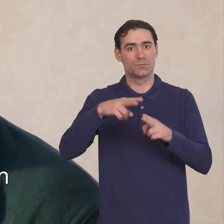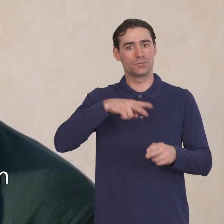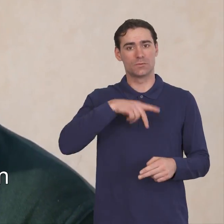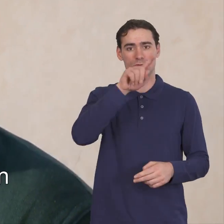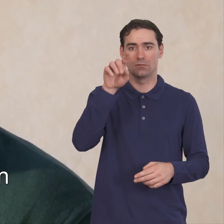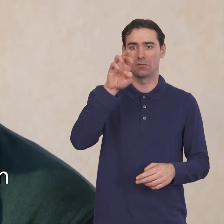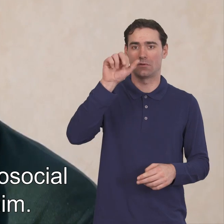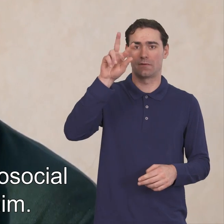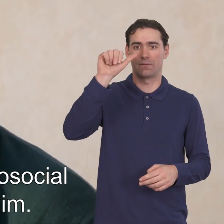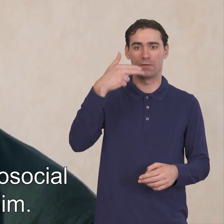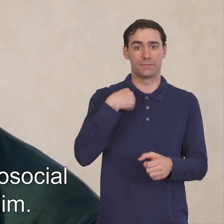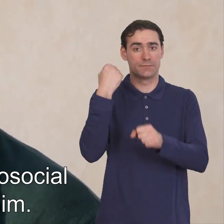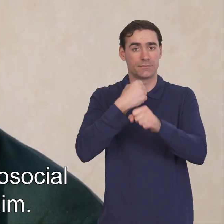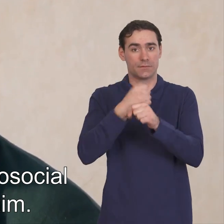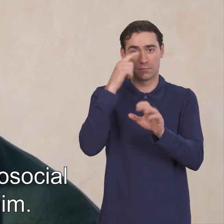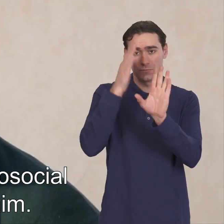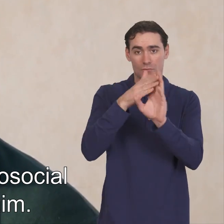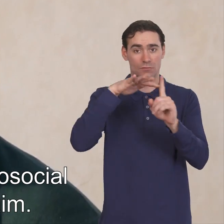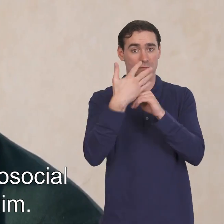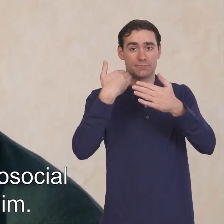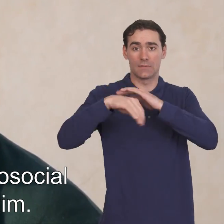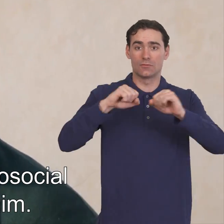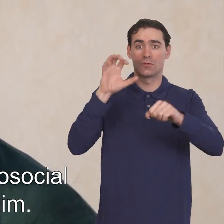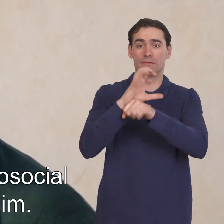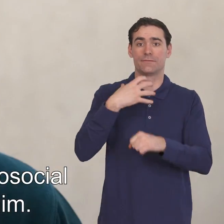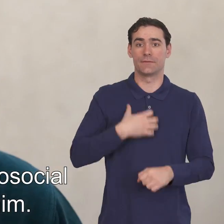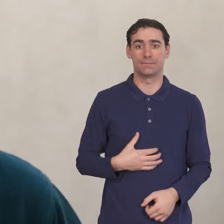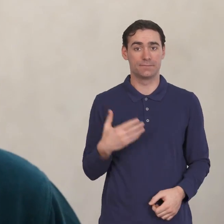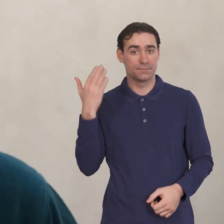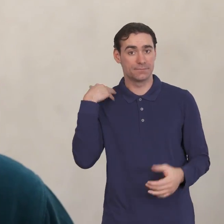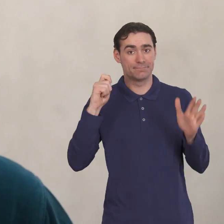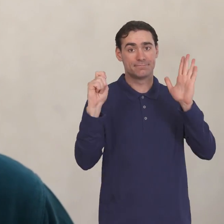Je m'appelle Zeravan et je suis un travailleur psychosocial chez Action contre la faim.